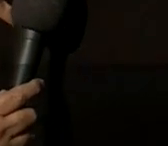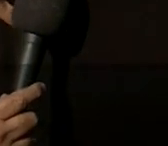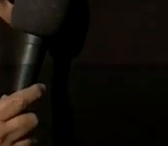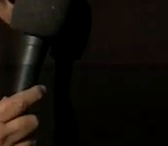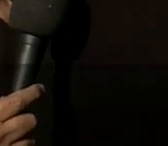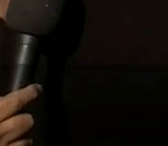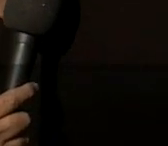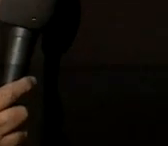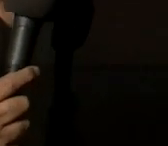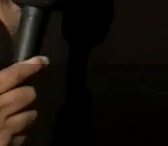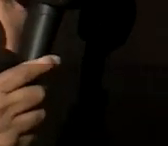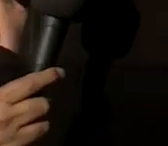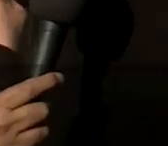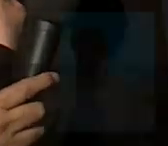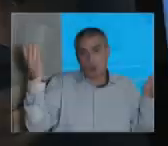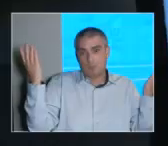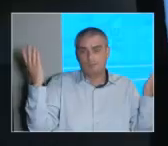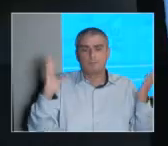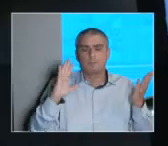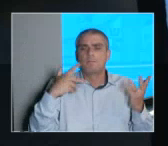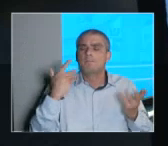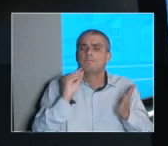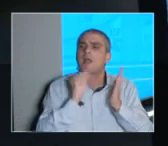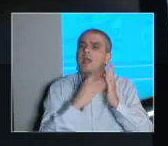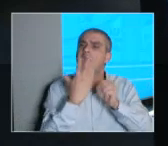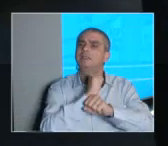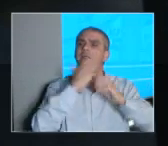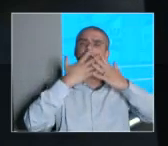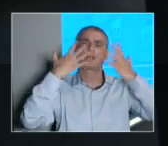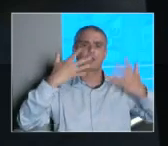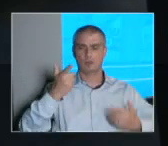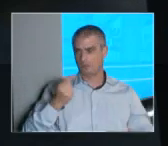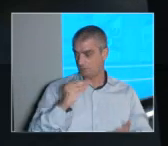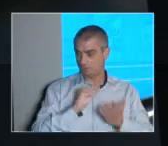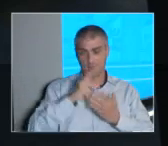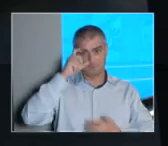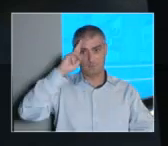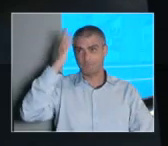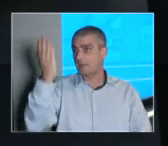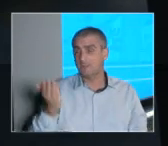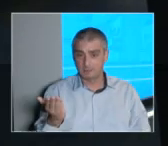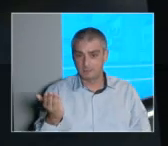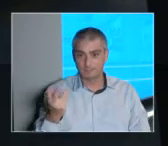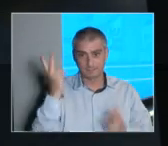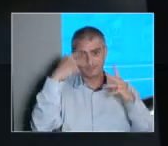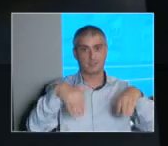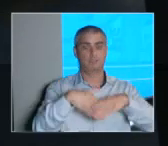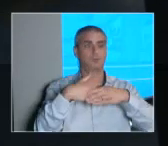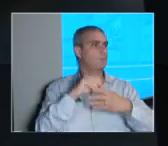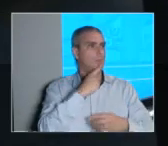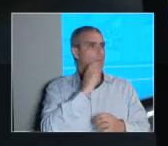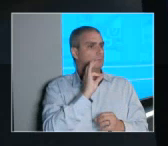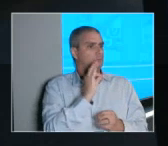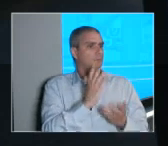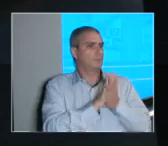הוא ילך הביתה, מה שאנחנו לא יודעים. מה יירשם כהישג הגדול שלו? אני יודע מה נרשם אצל מנחם בגין. מי אמר שהישג זה